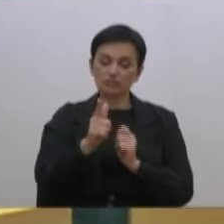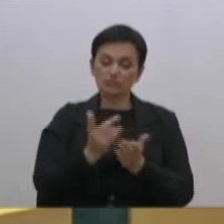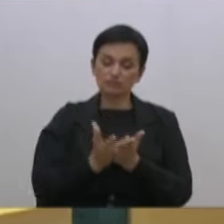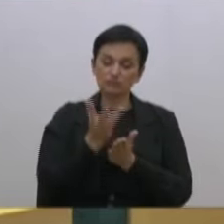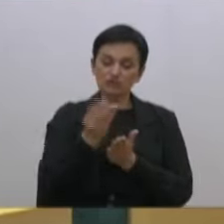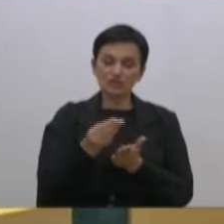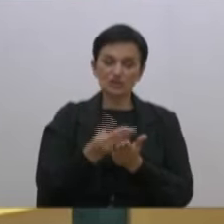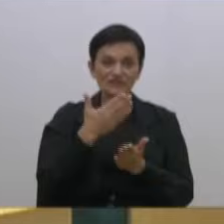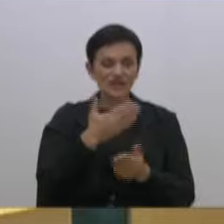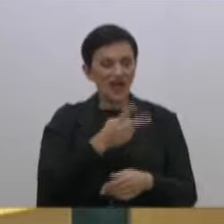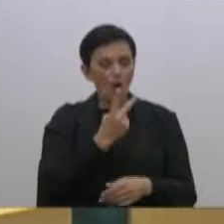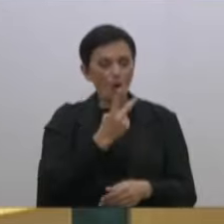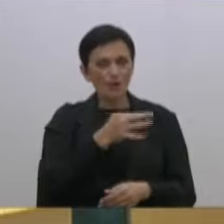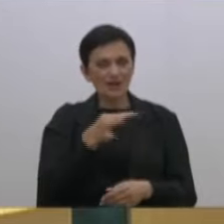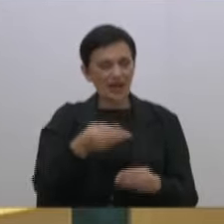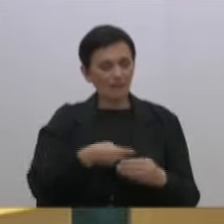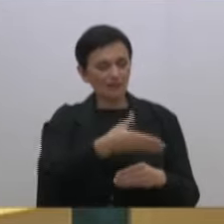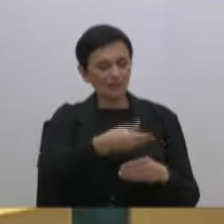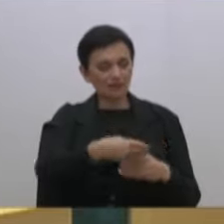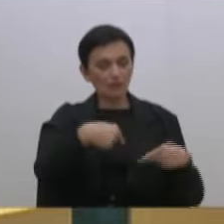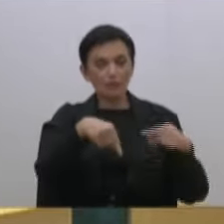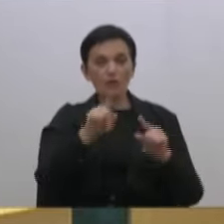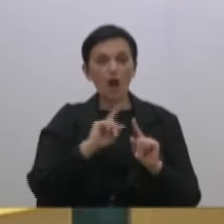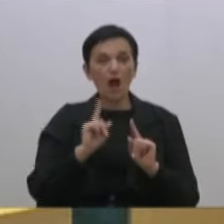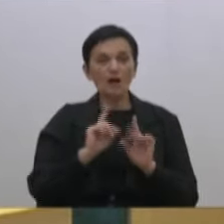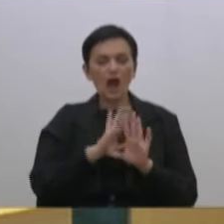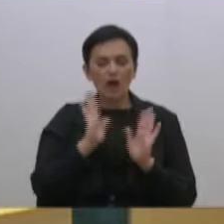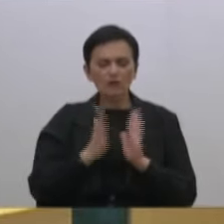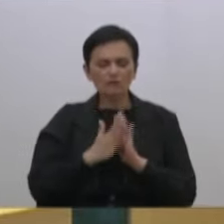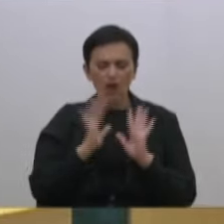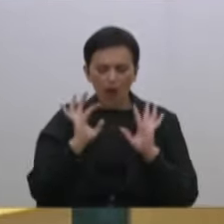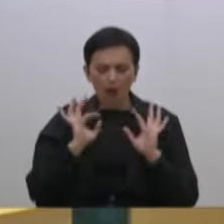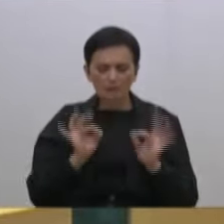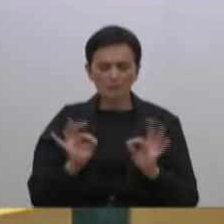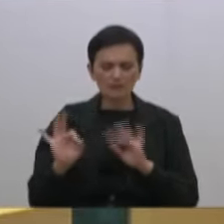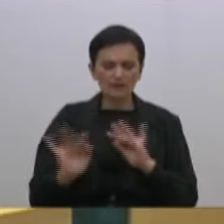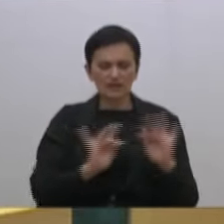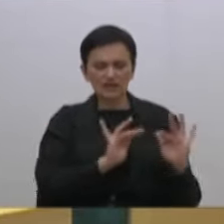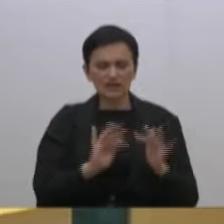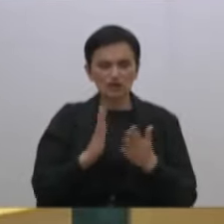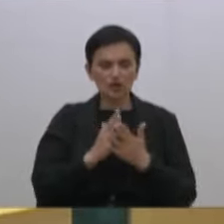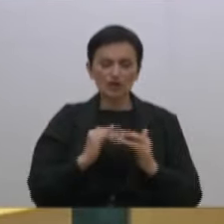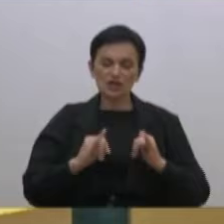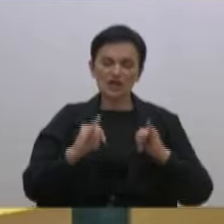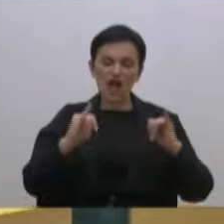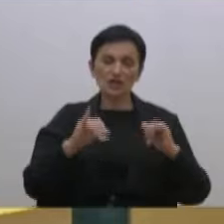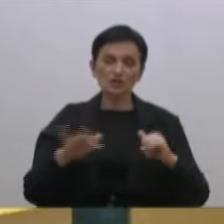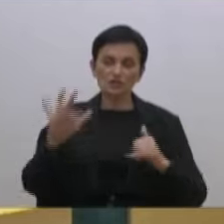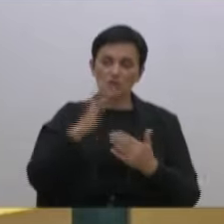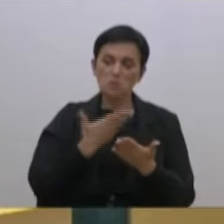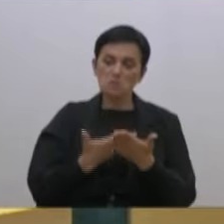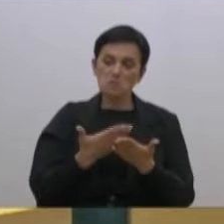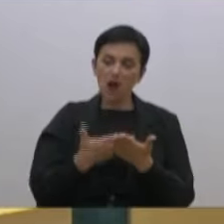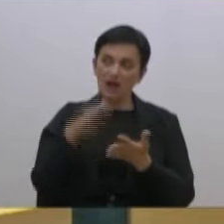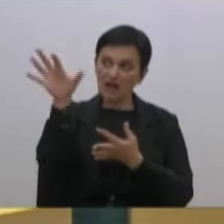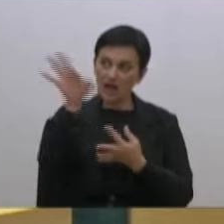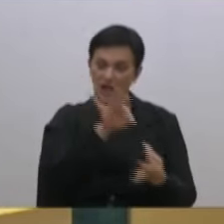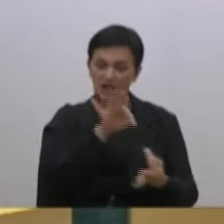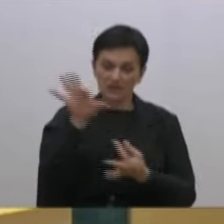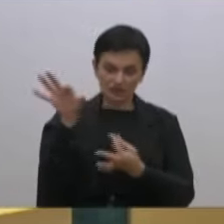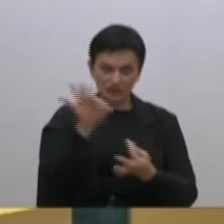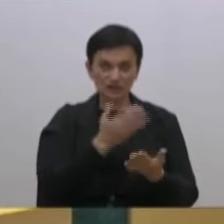ფეხბურთელებს რაღაც ორი კაპიკი მიუგდო, არამედ ადეკვატური რეაქცია გაქვს ყველაფერზე. ამაზე განვითარებული ქვეყნების მაგალითებით, მათ შორის